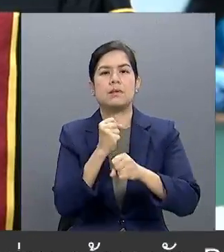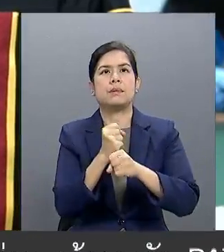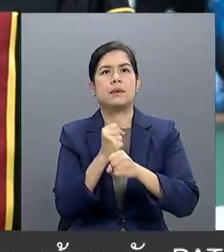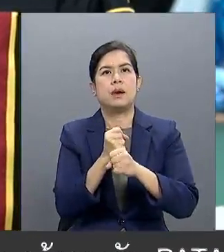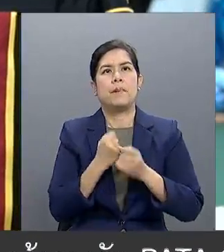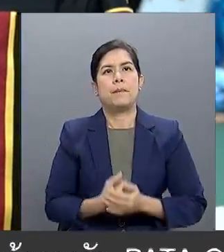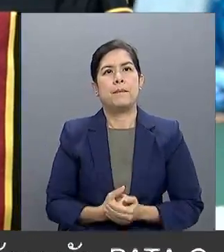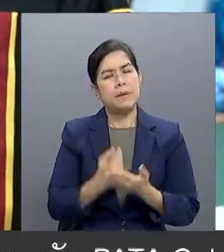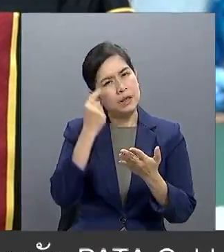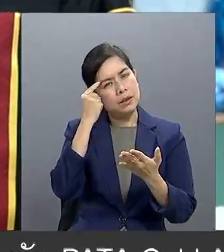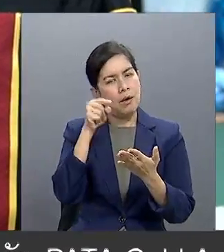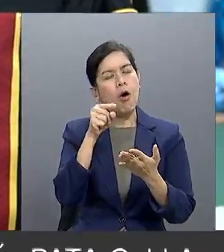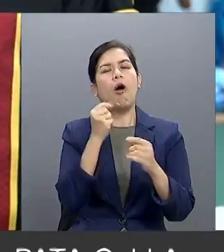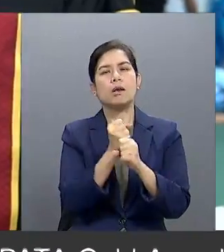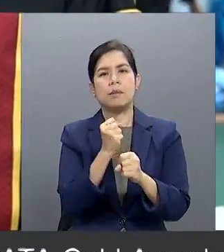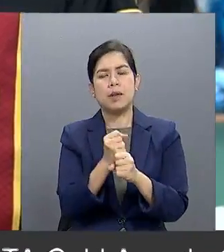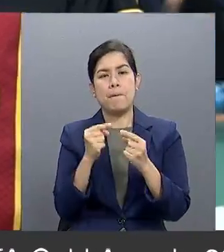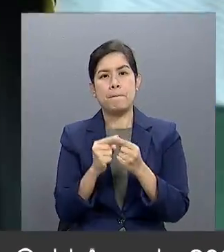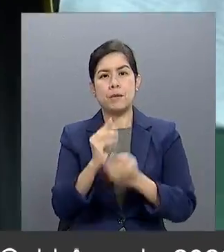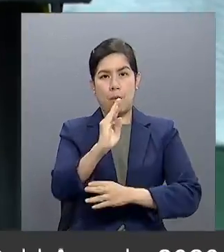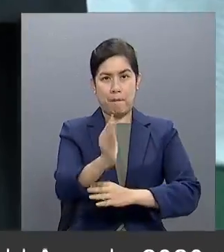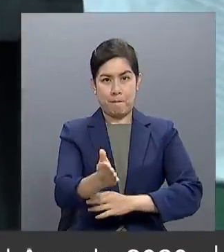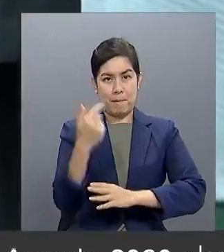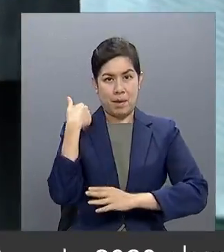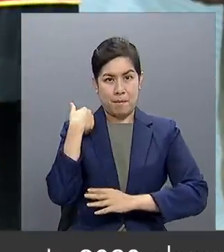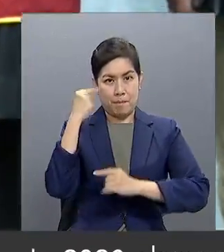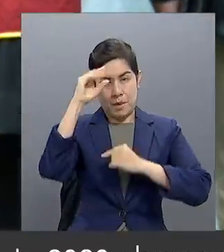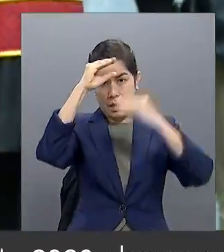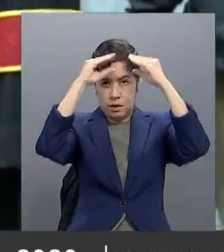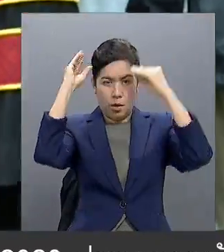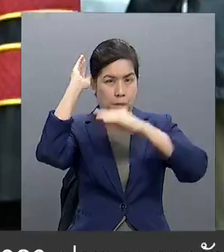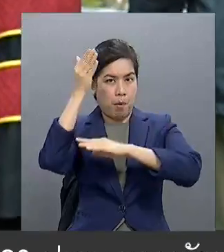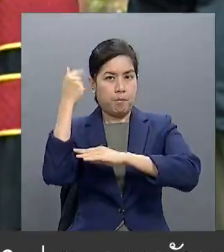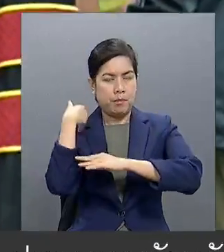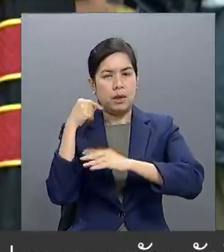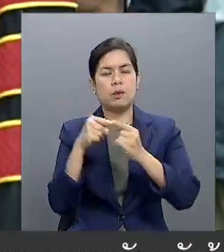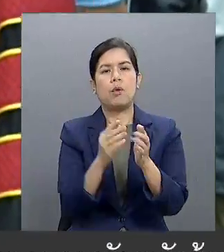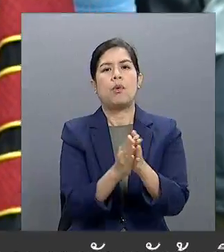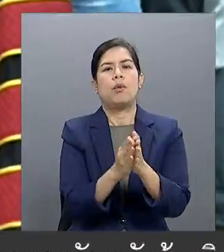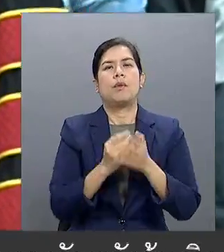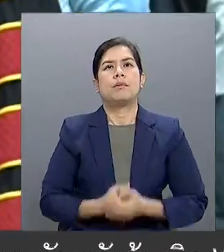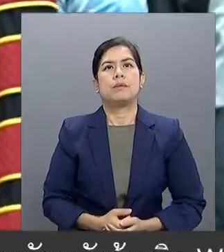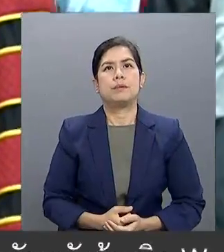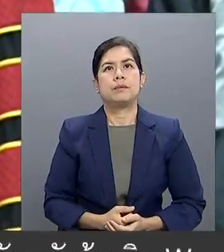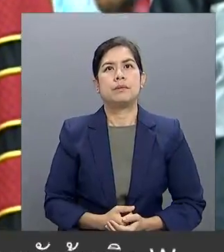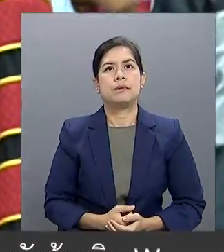ที่จะทำเป็นชุดครุยกับปกปริญญาค่ะเพื่อให้สมกับคุณค่าที่เก่าแก่ของผ้าทอเมืองนครค่ะ